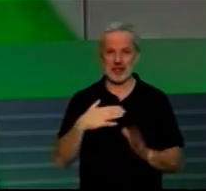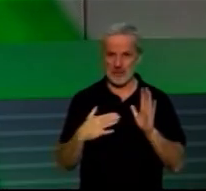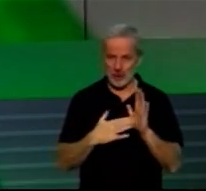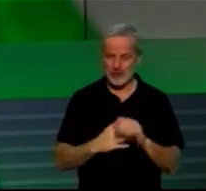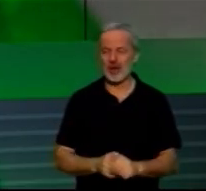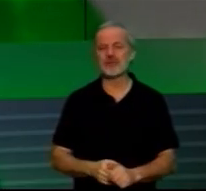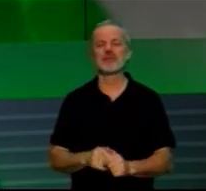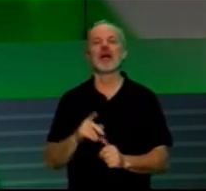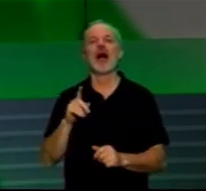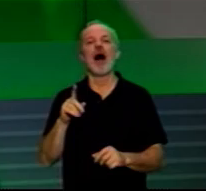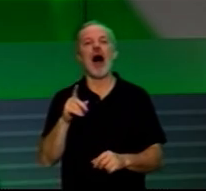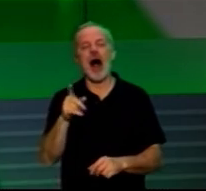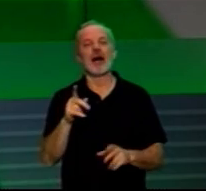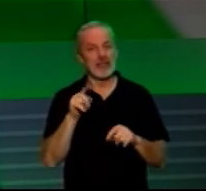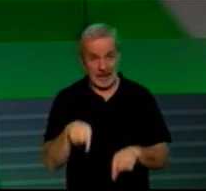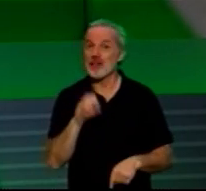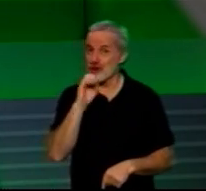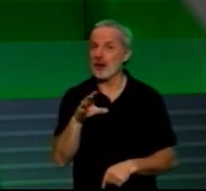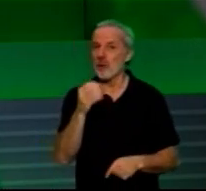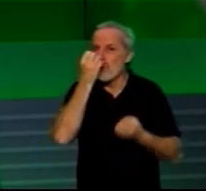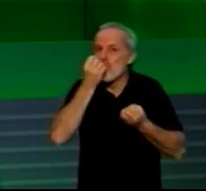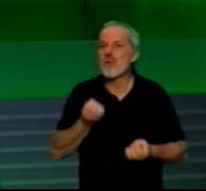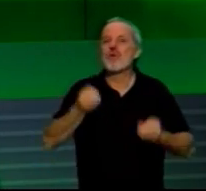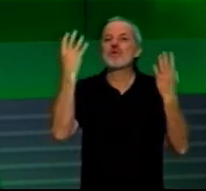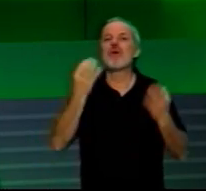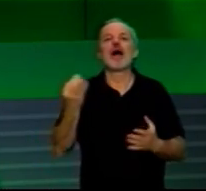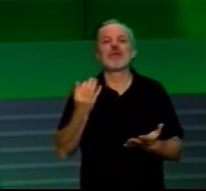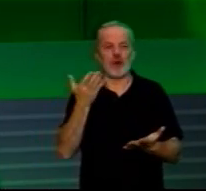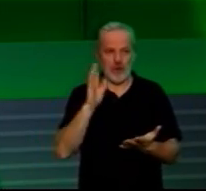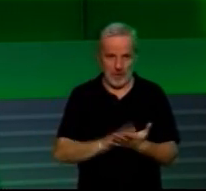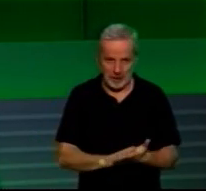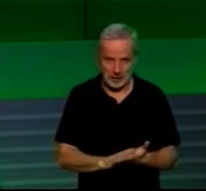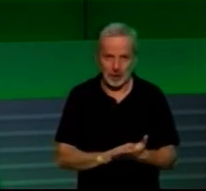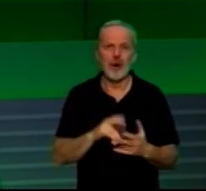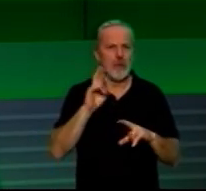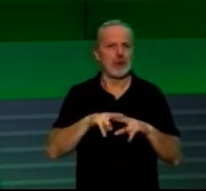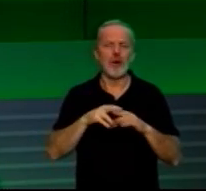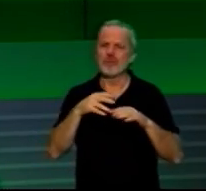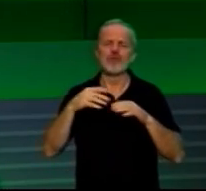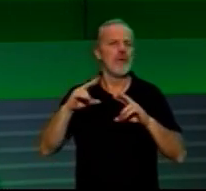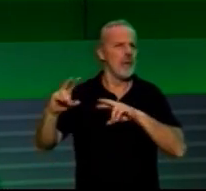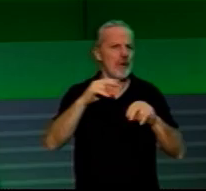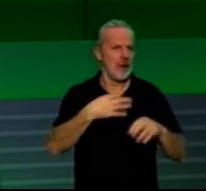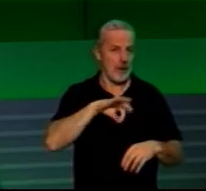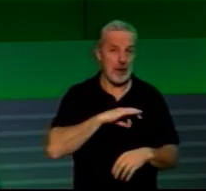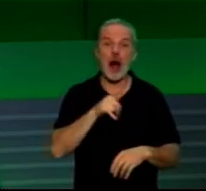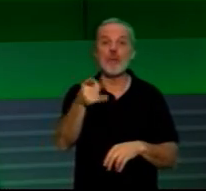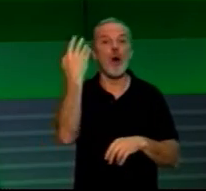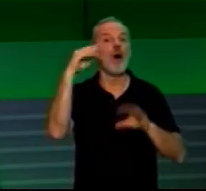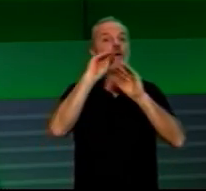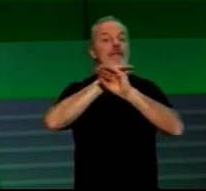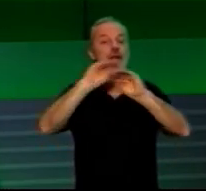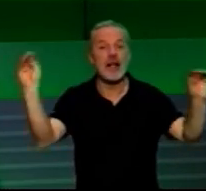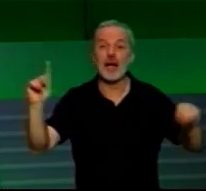měl teď říct, co to je za úspěch, protože teď nechám stranou, k těm se vrátíme, vaše medaile, které jste na to získal. Ale vy jste byl vyhlášen jako